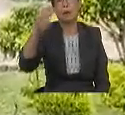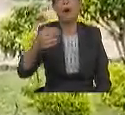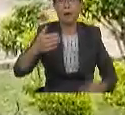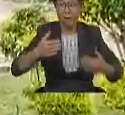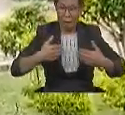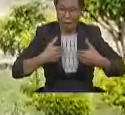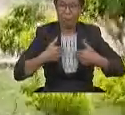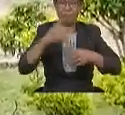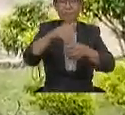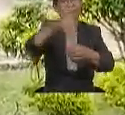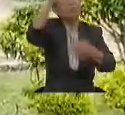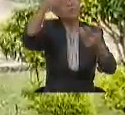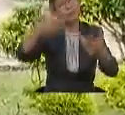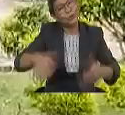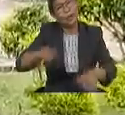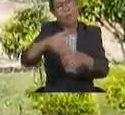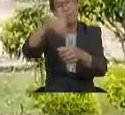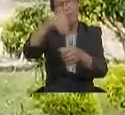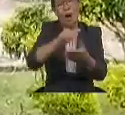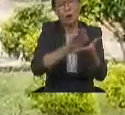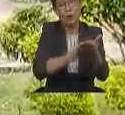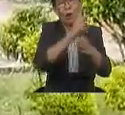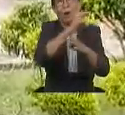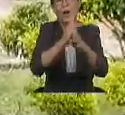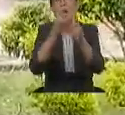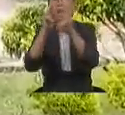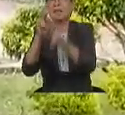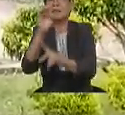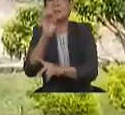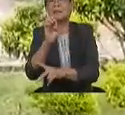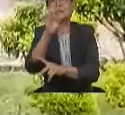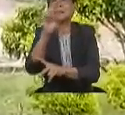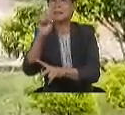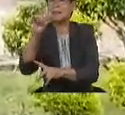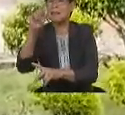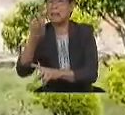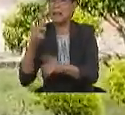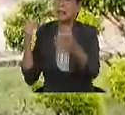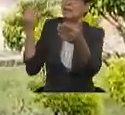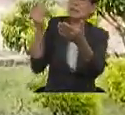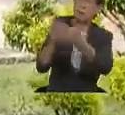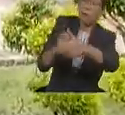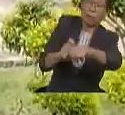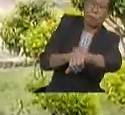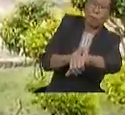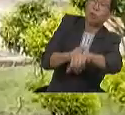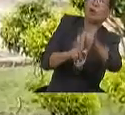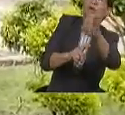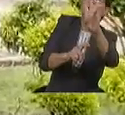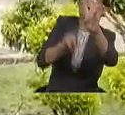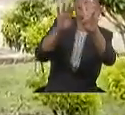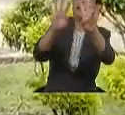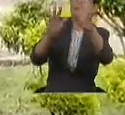menunaikannya tanggung jawabnya mengundi di sekolah kebangsaan Kampung Serdang dan beliau yang tiba di pusat hunian kira-kira tujuh